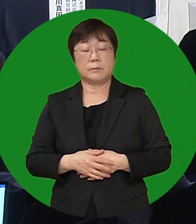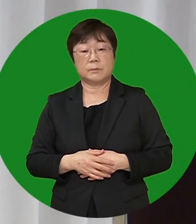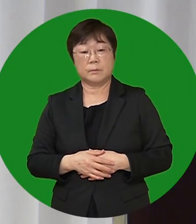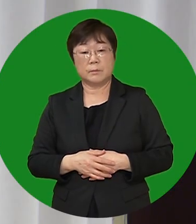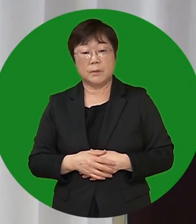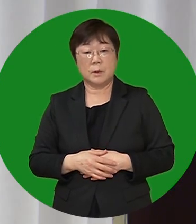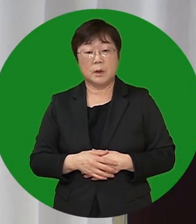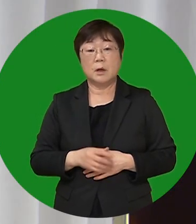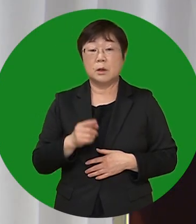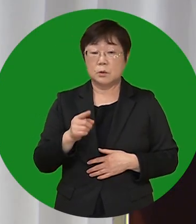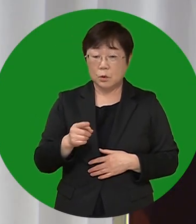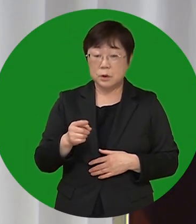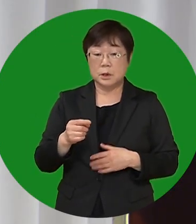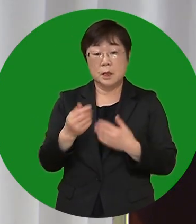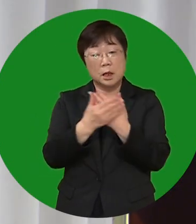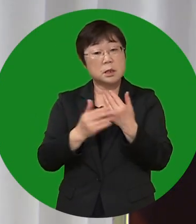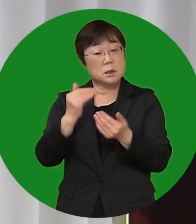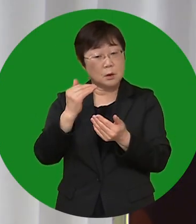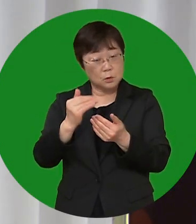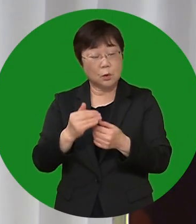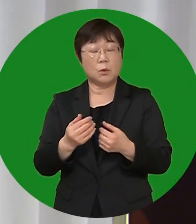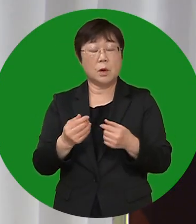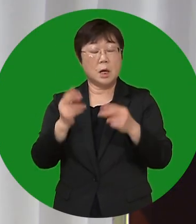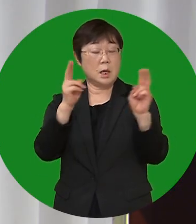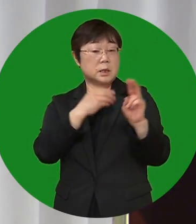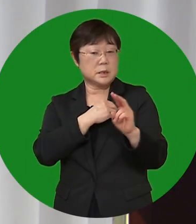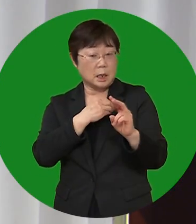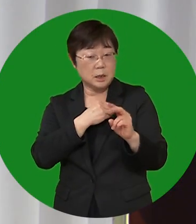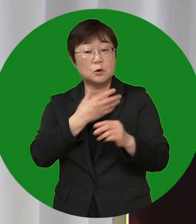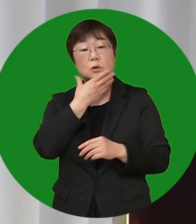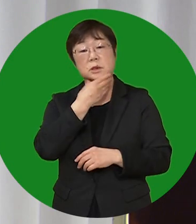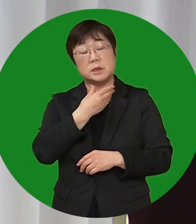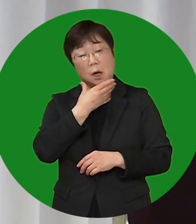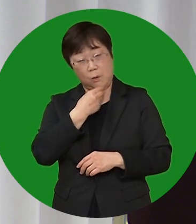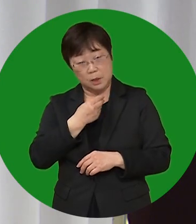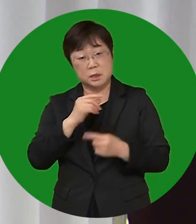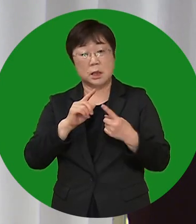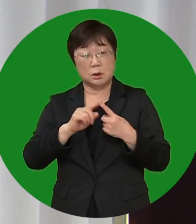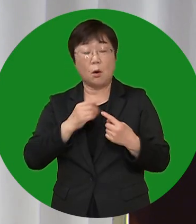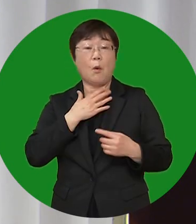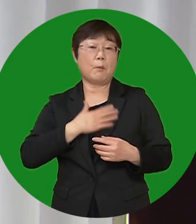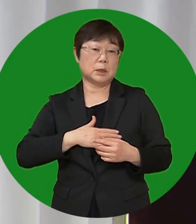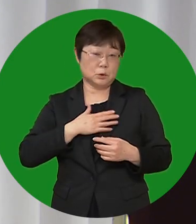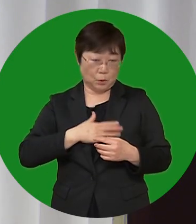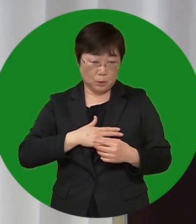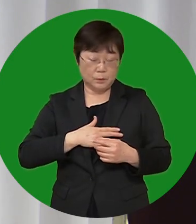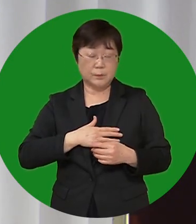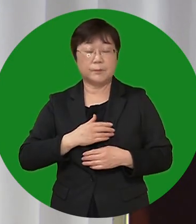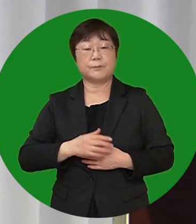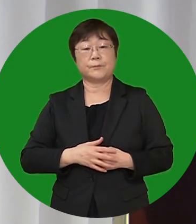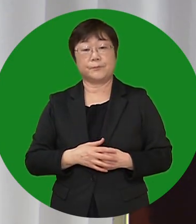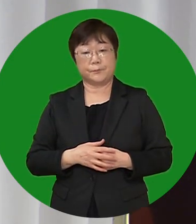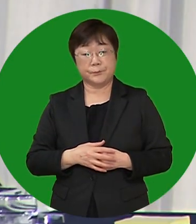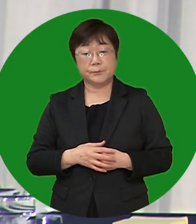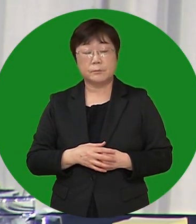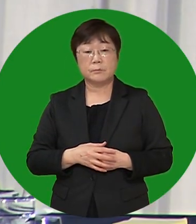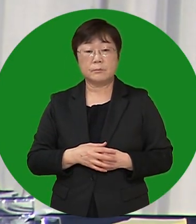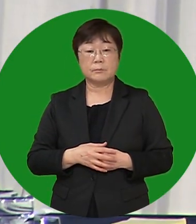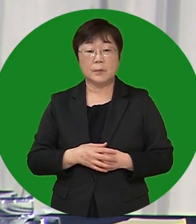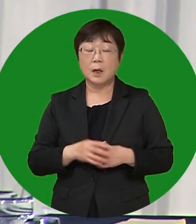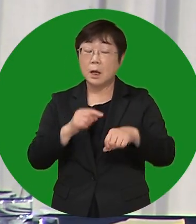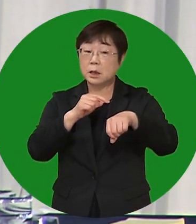ないそして大事なことはやはり社員の幸せ満足と